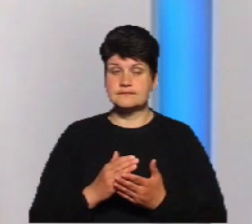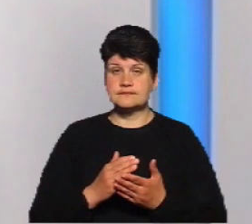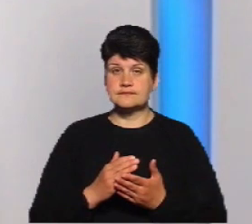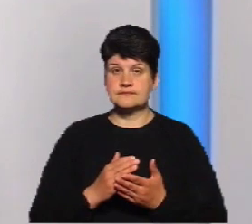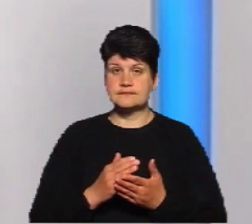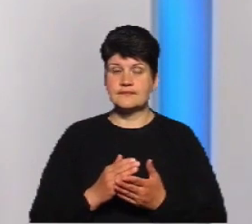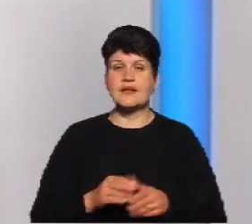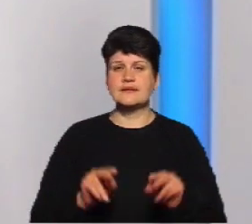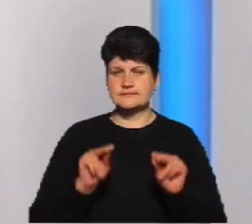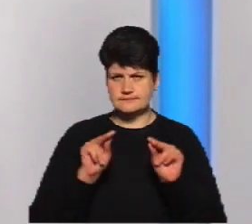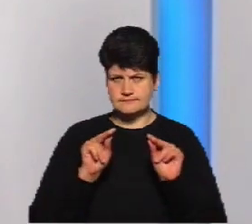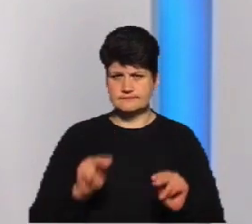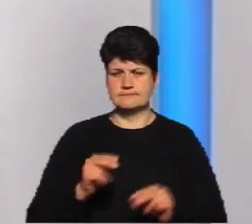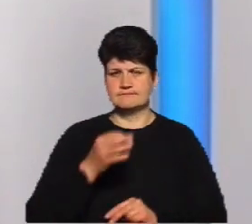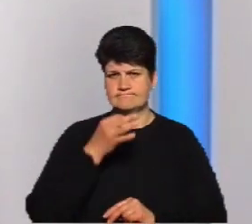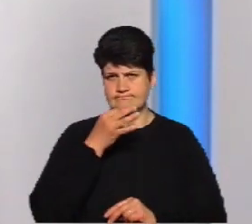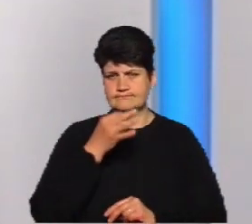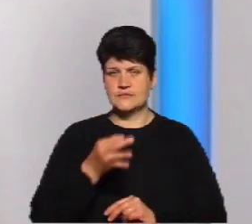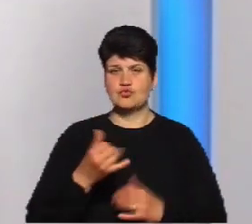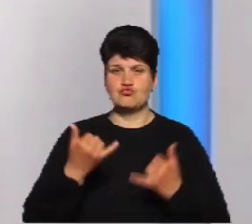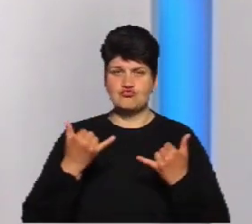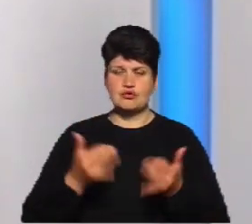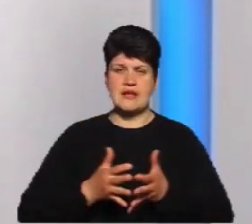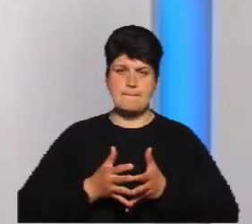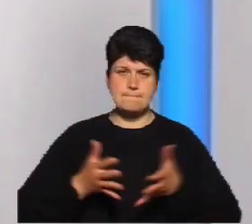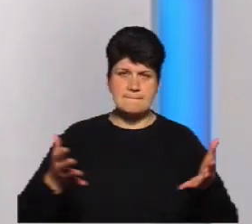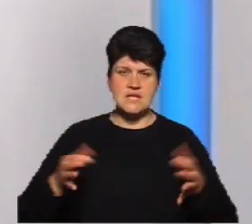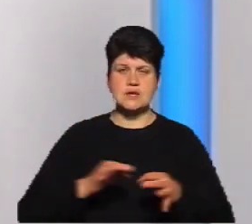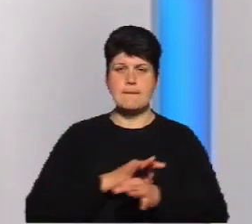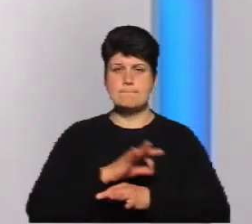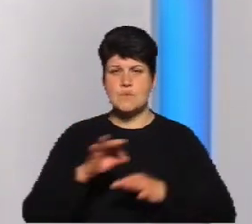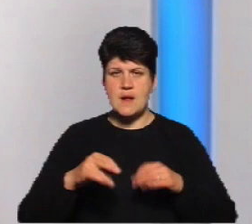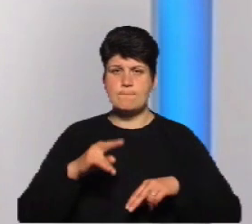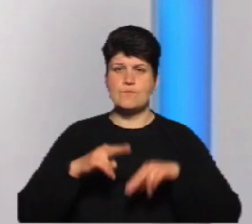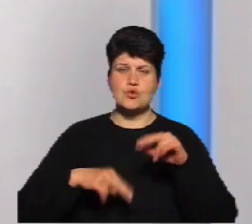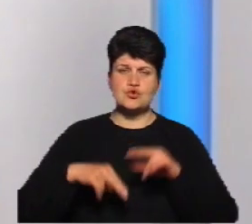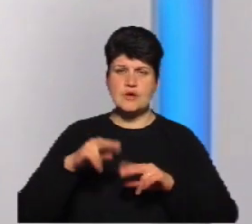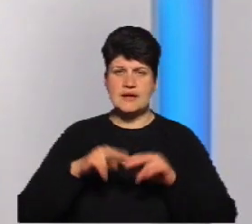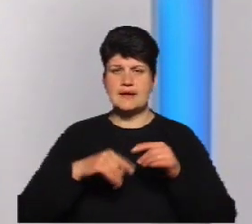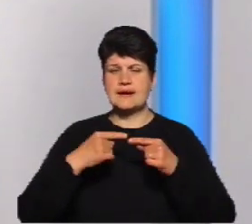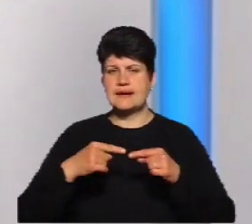відверто скажемо, що сьогодні більшість проєктних, будівельних, підрядних і